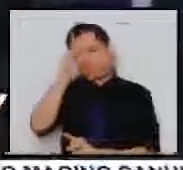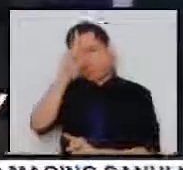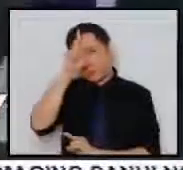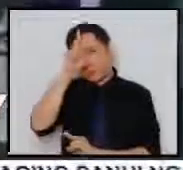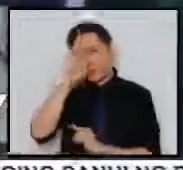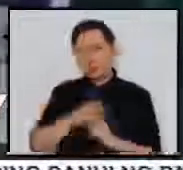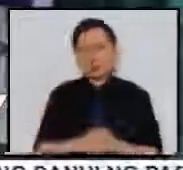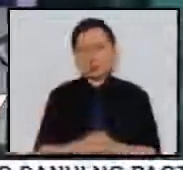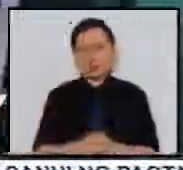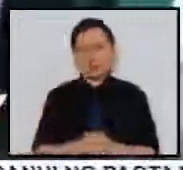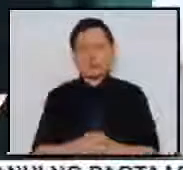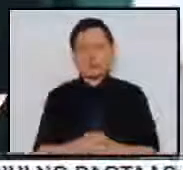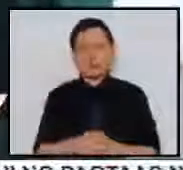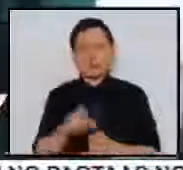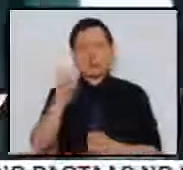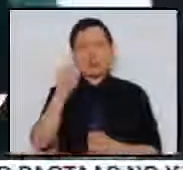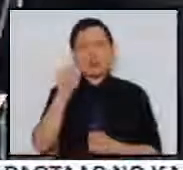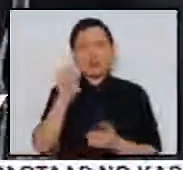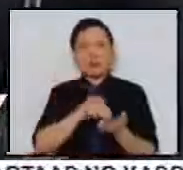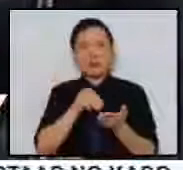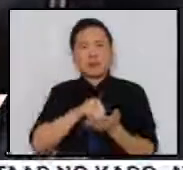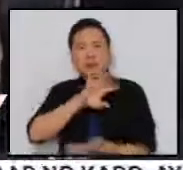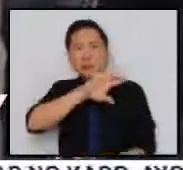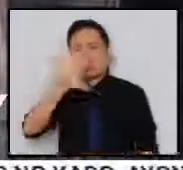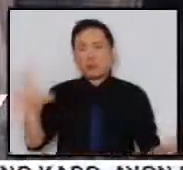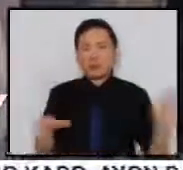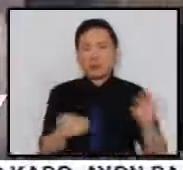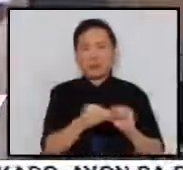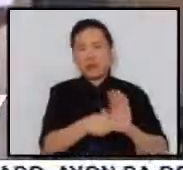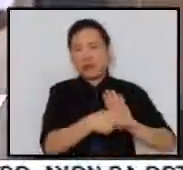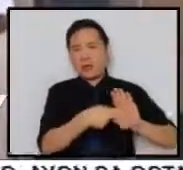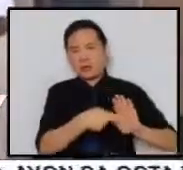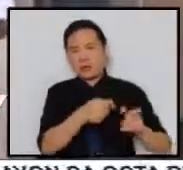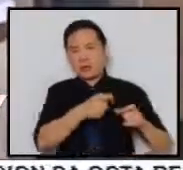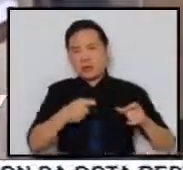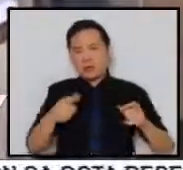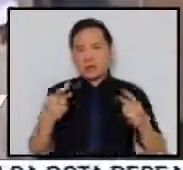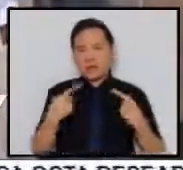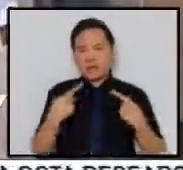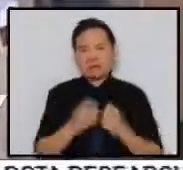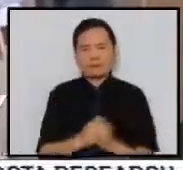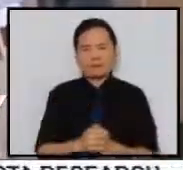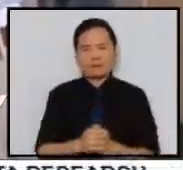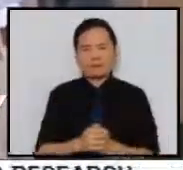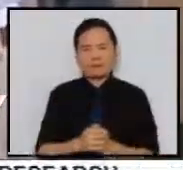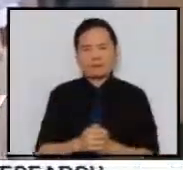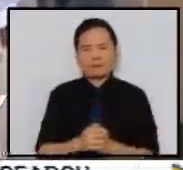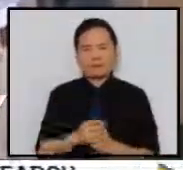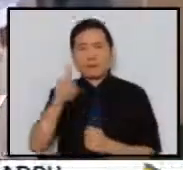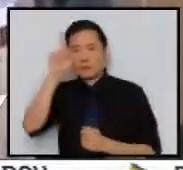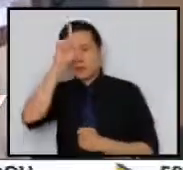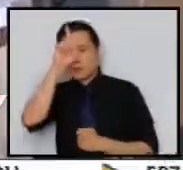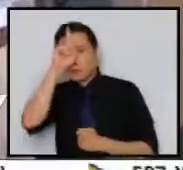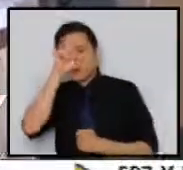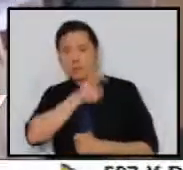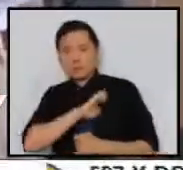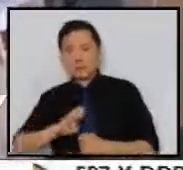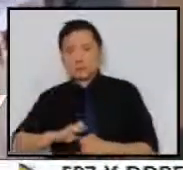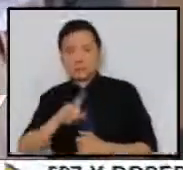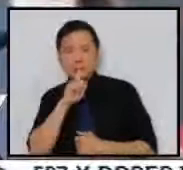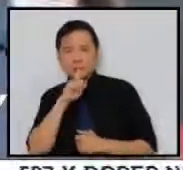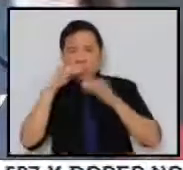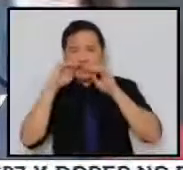sa higit 11 million doses. Inihayag ng German Embassy na ikinalulugod ng German government na makibahagi